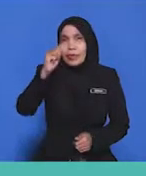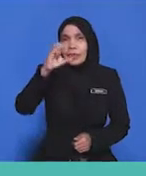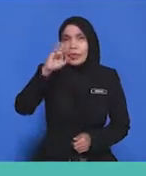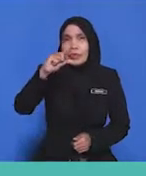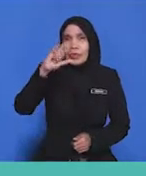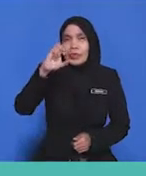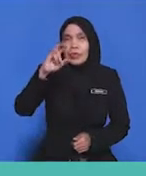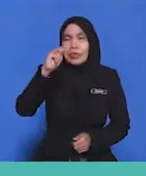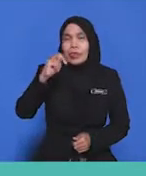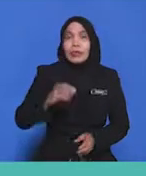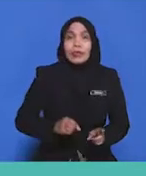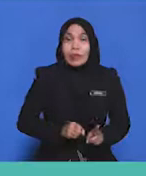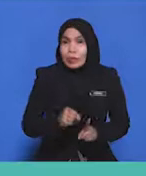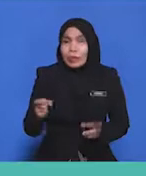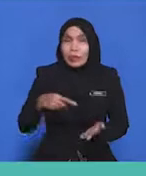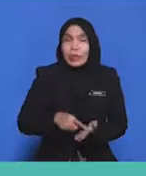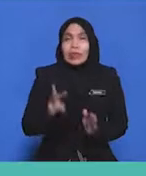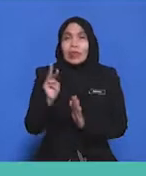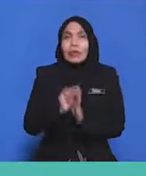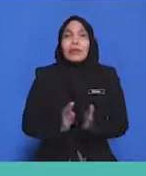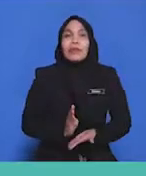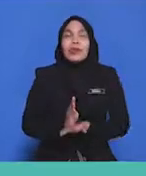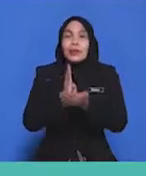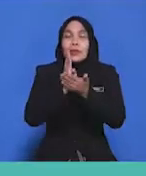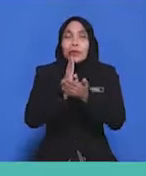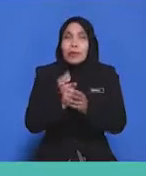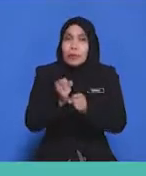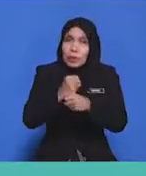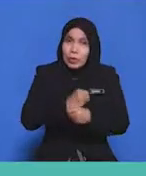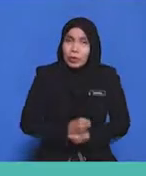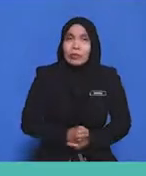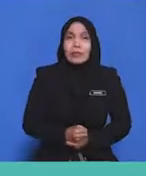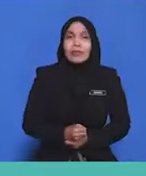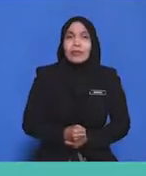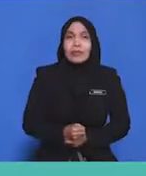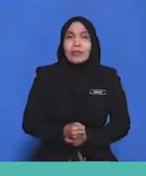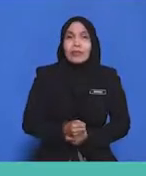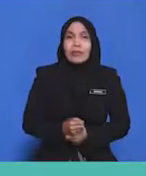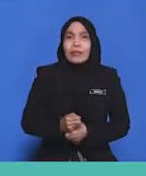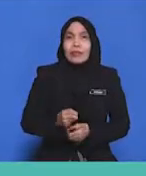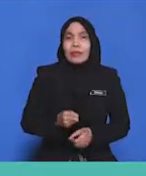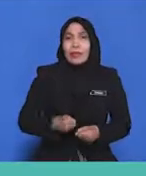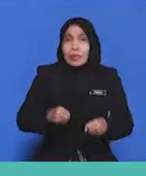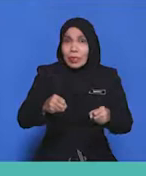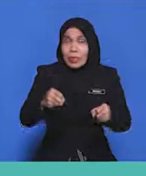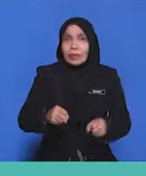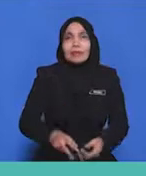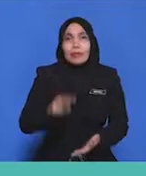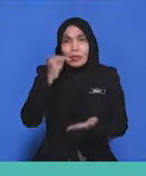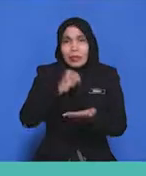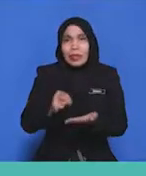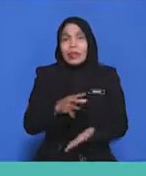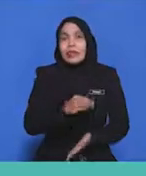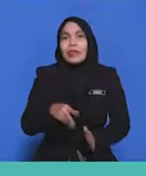ini membantu membentuk sikap, nilai dan perlakuan serta